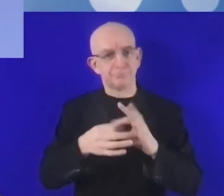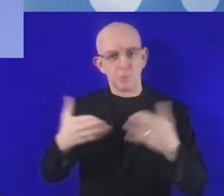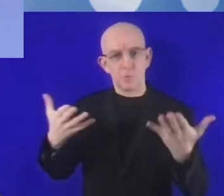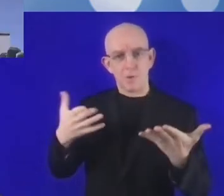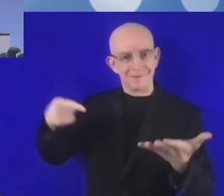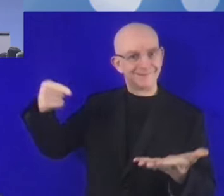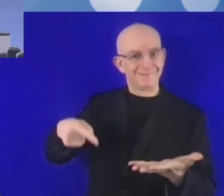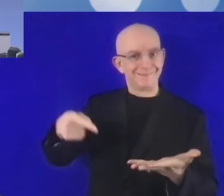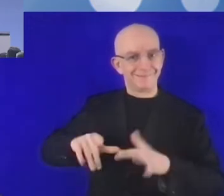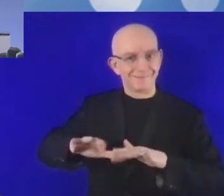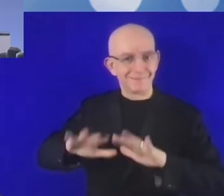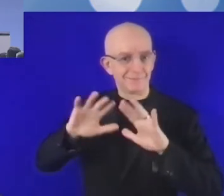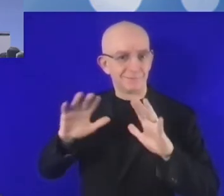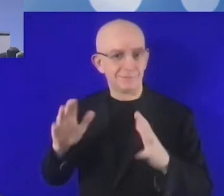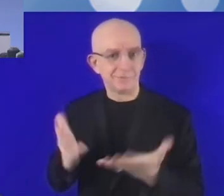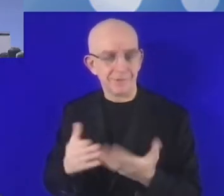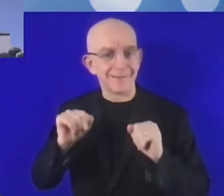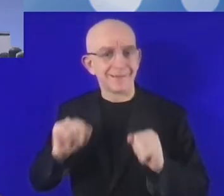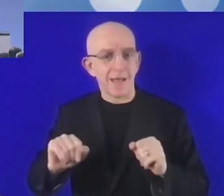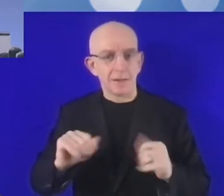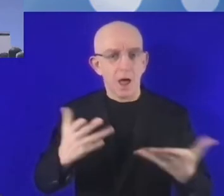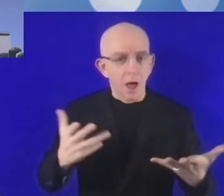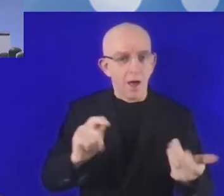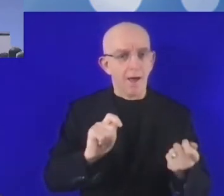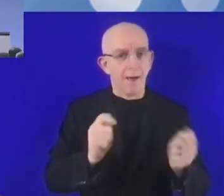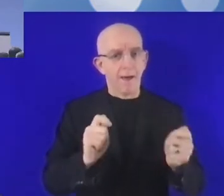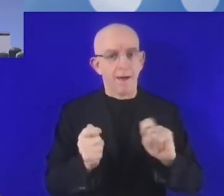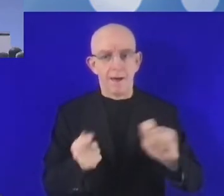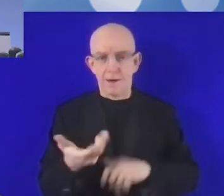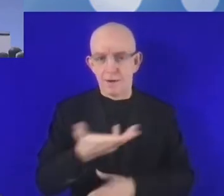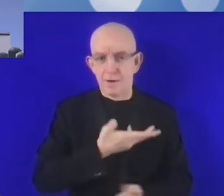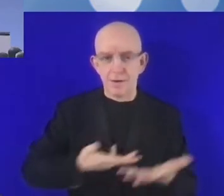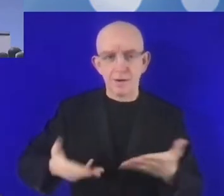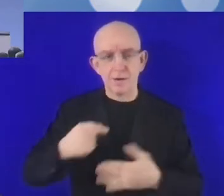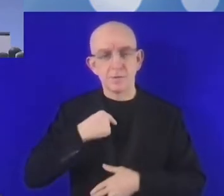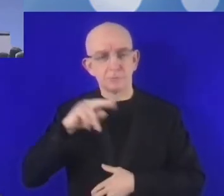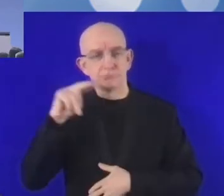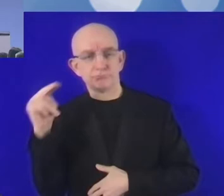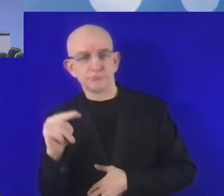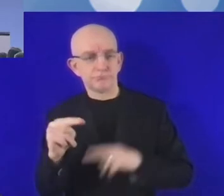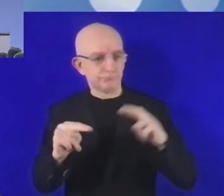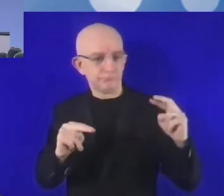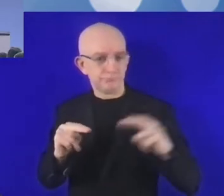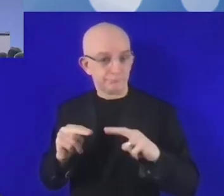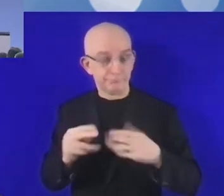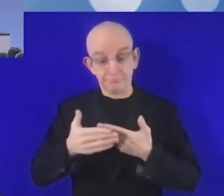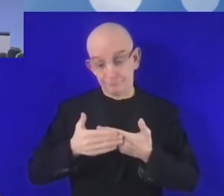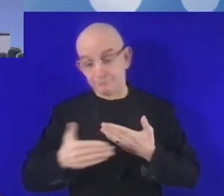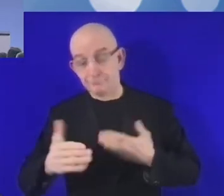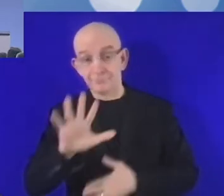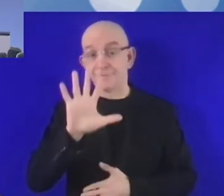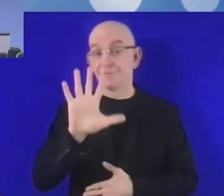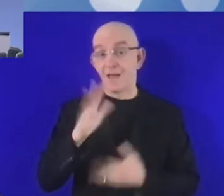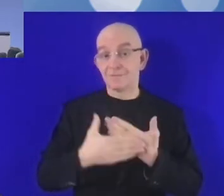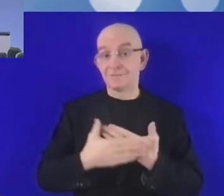l'avenir d'Internet, que cet endroit vous permettra d'exprimer vos opinions. 5 jours nous attendent,